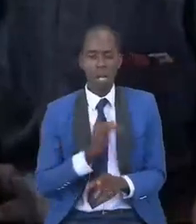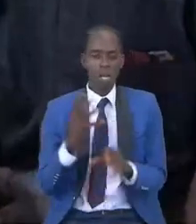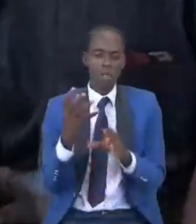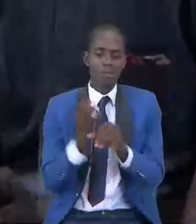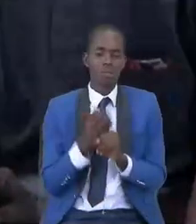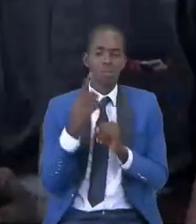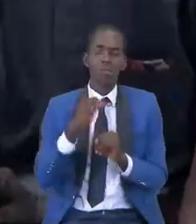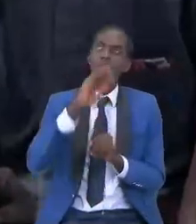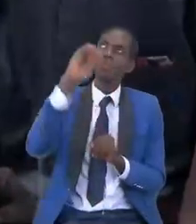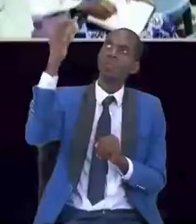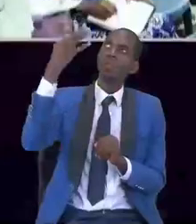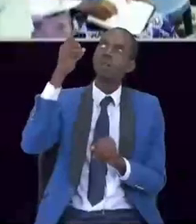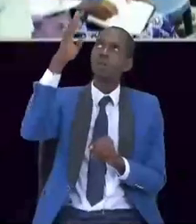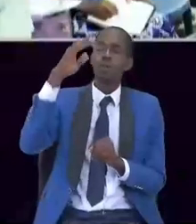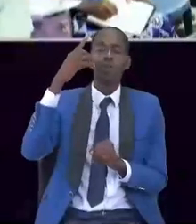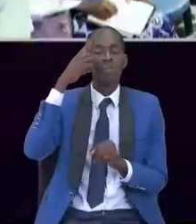grâce de Dieu.